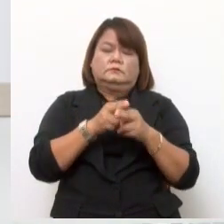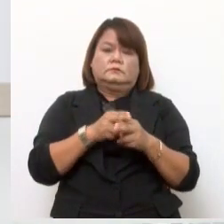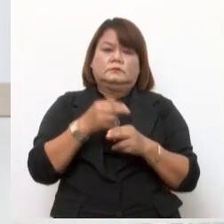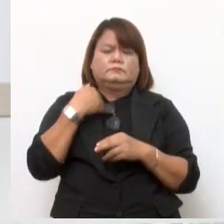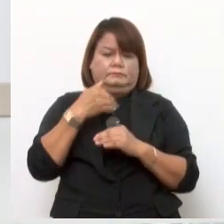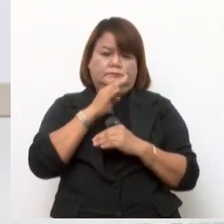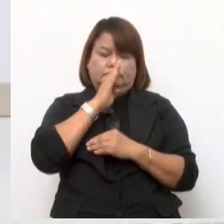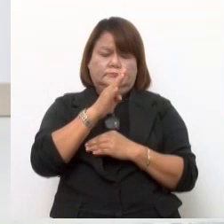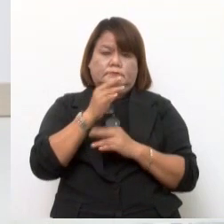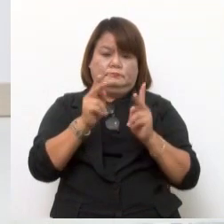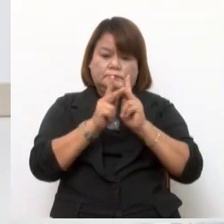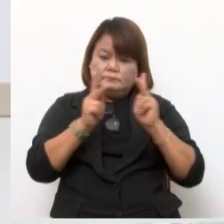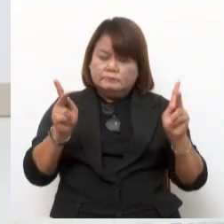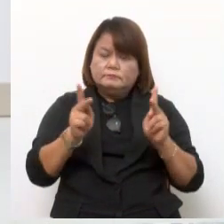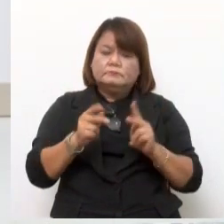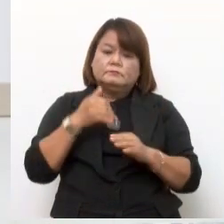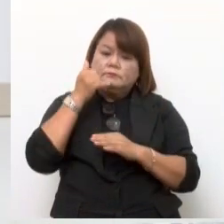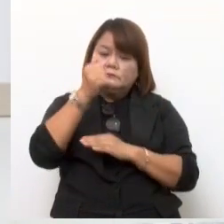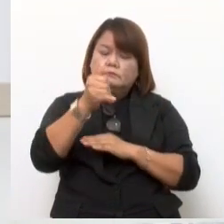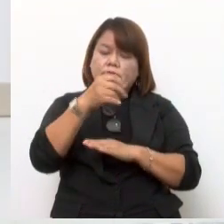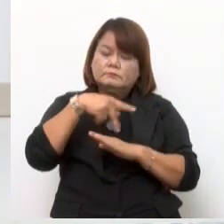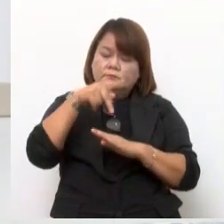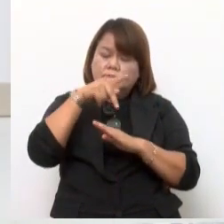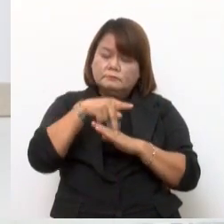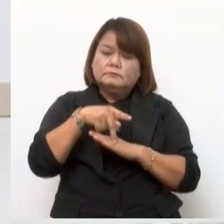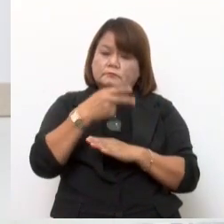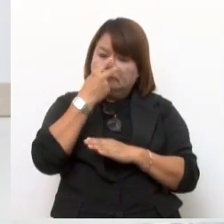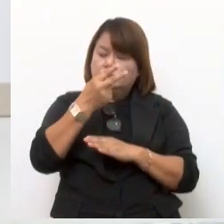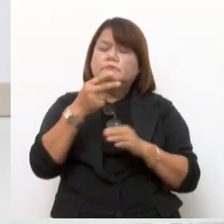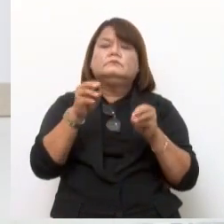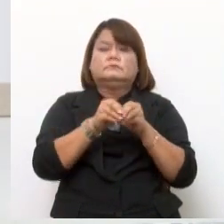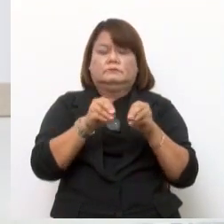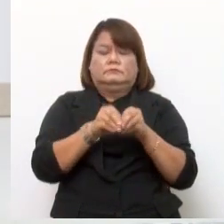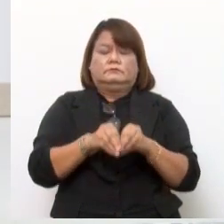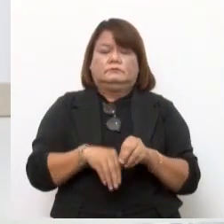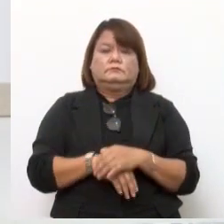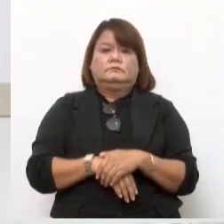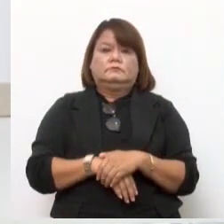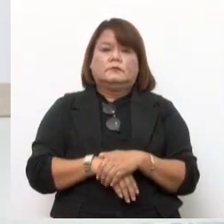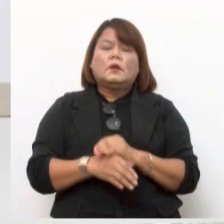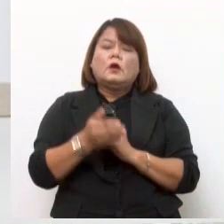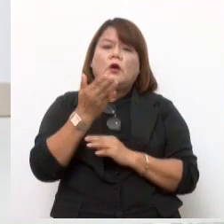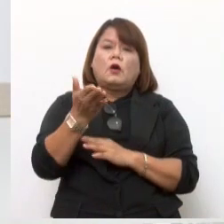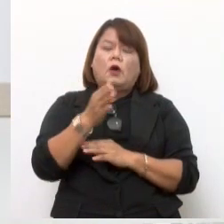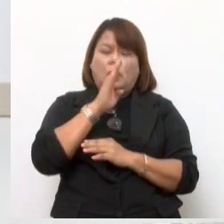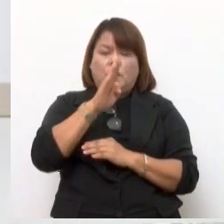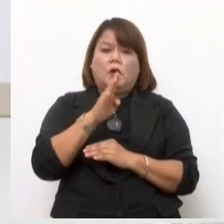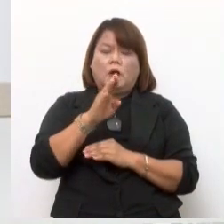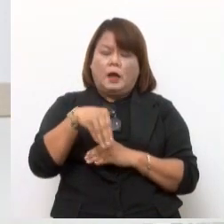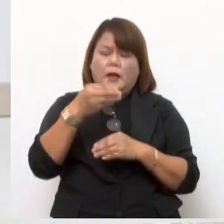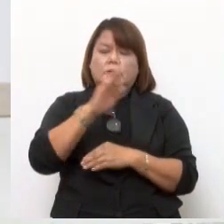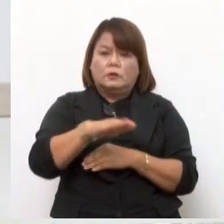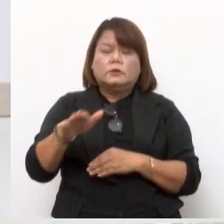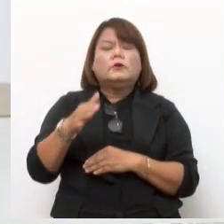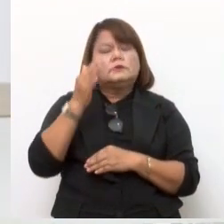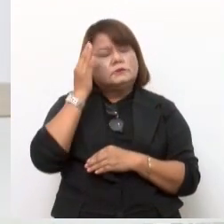คณะกรรมการลงพื้นที่ในการติดตามกำกับเรื่องนี้อย่างใกล้ชิดอยู่แล้วนะครับก็ขอแจ้งให้น้องๆทุกคน